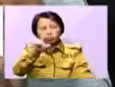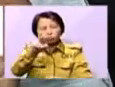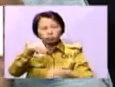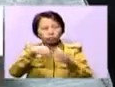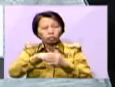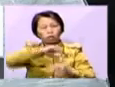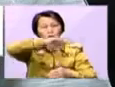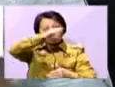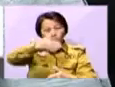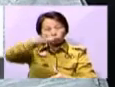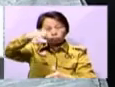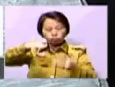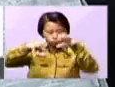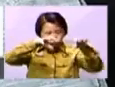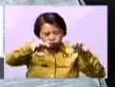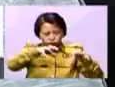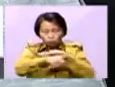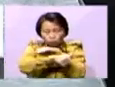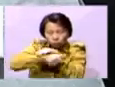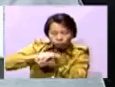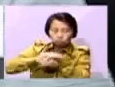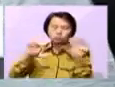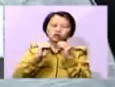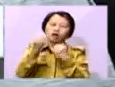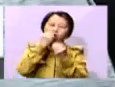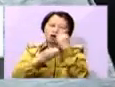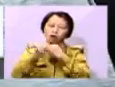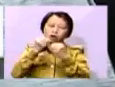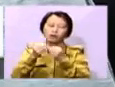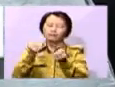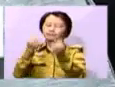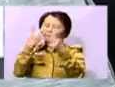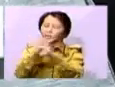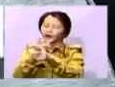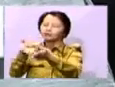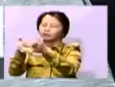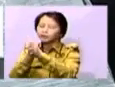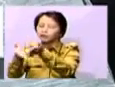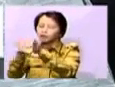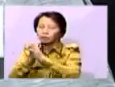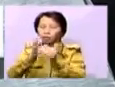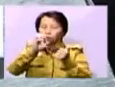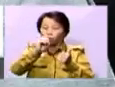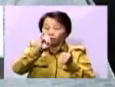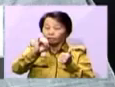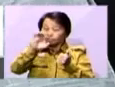dalam bukit-bukit, langsung tak ada makanan. Saya banyak kali minta OIC, PBB,